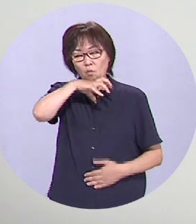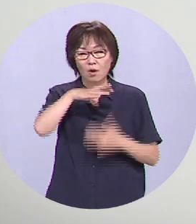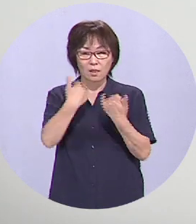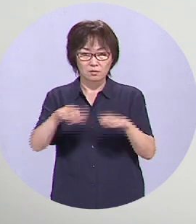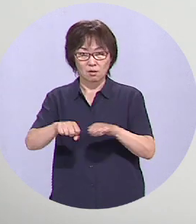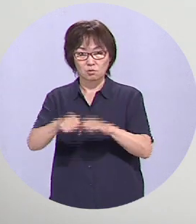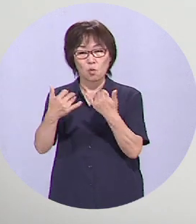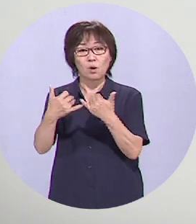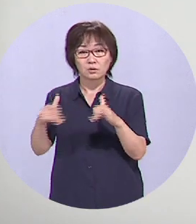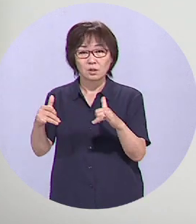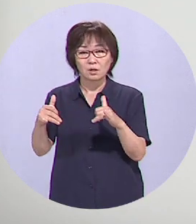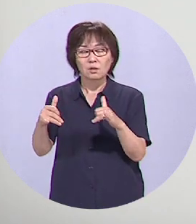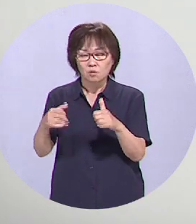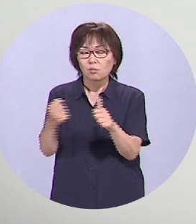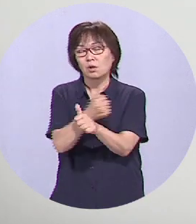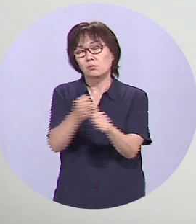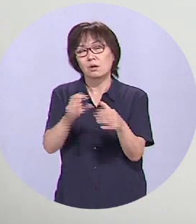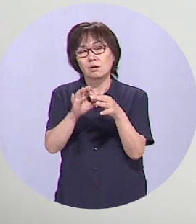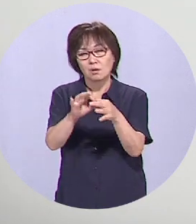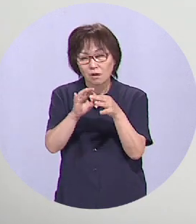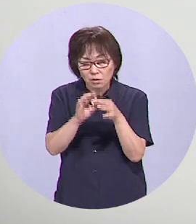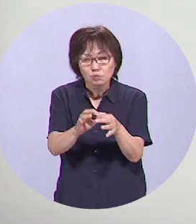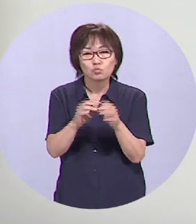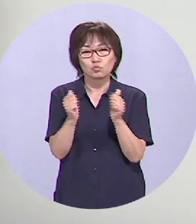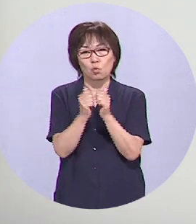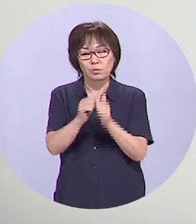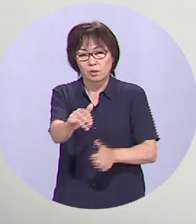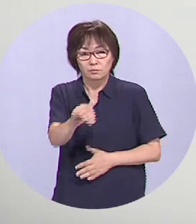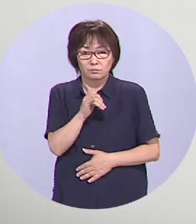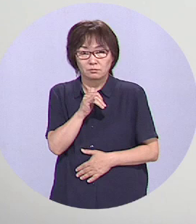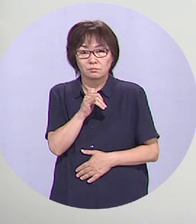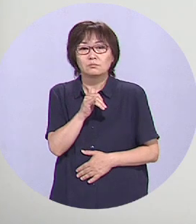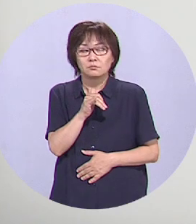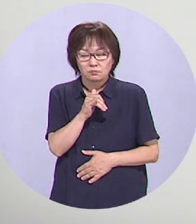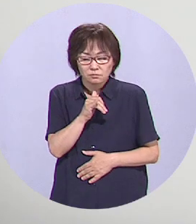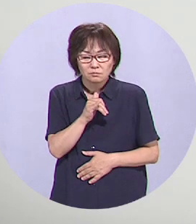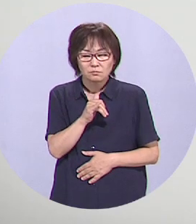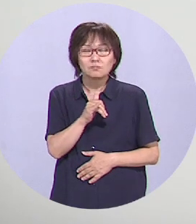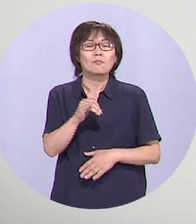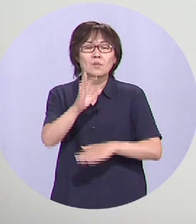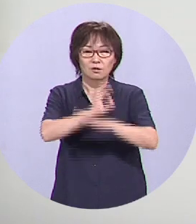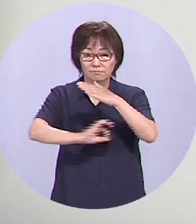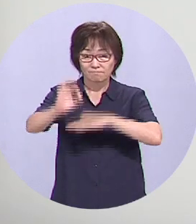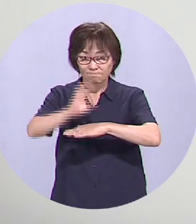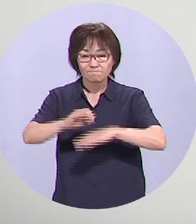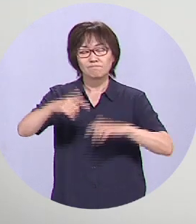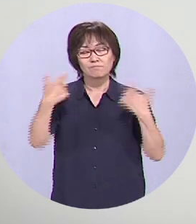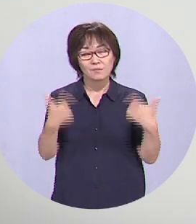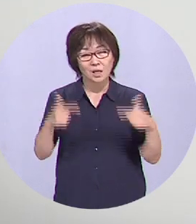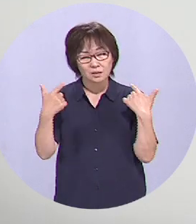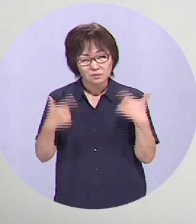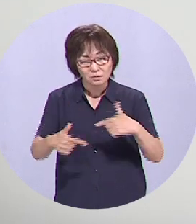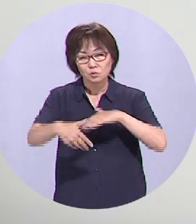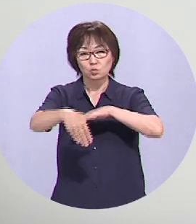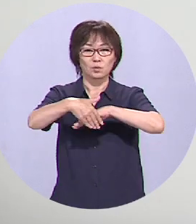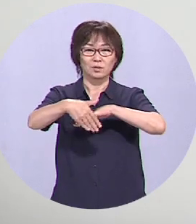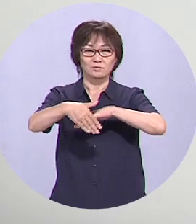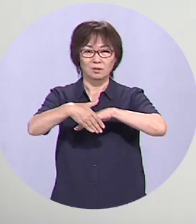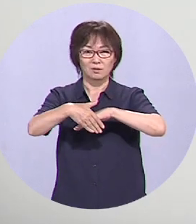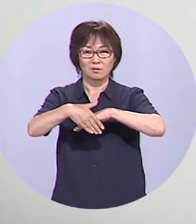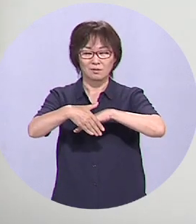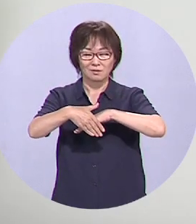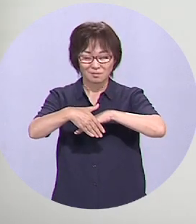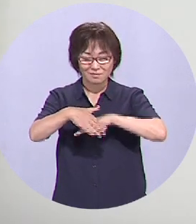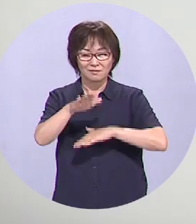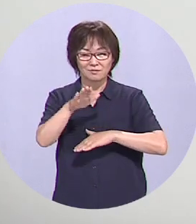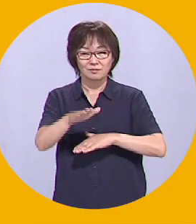障害者の虐待に関する通報や相談などに対し24時間365日受付対応するワンストップ